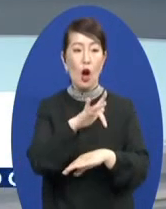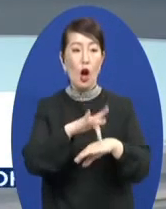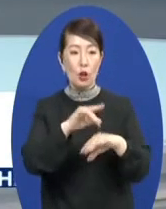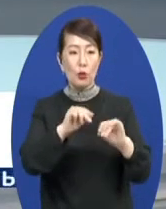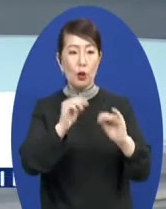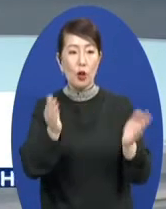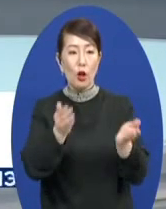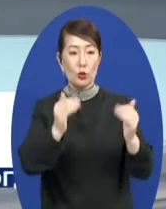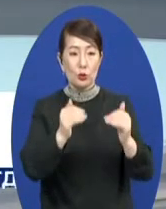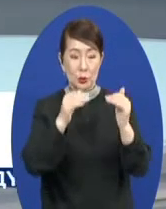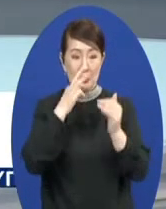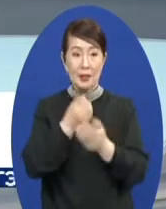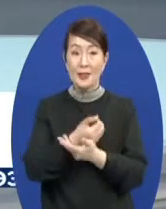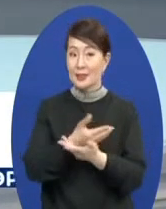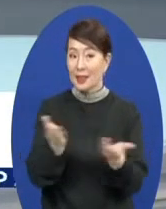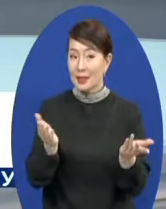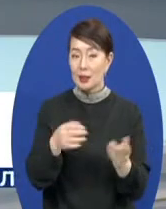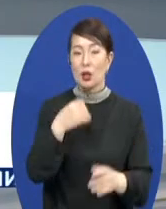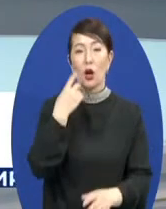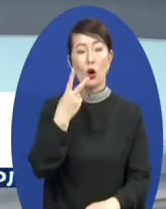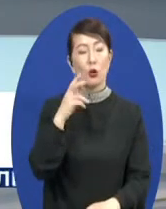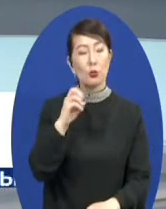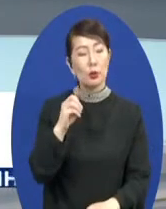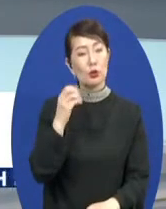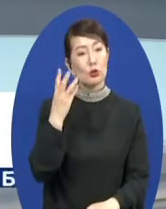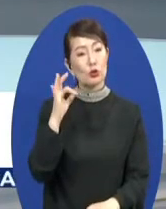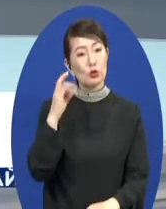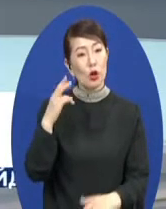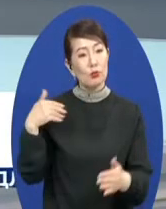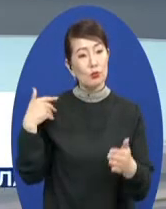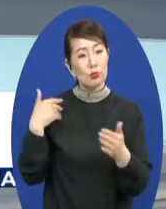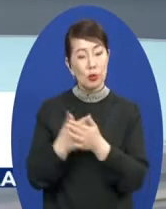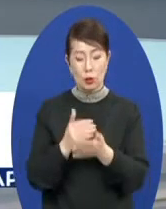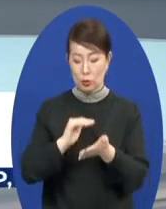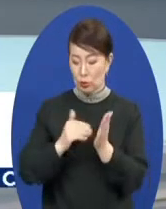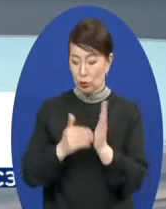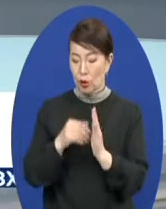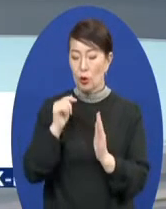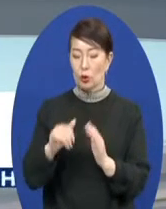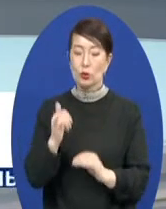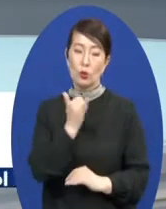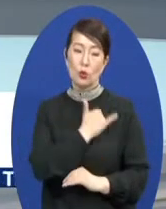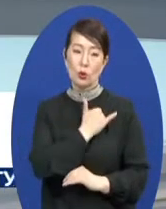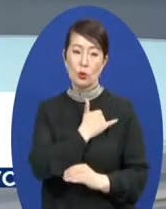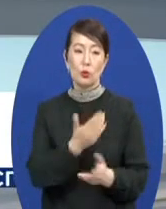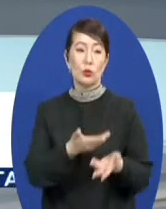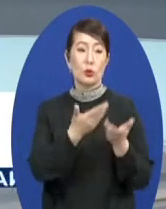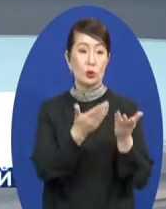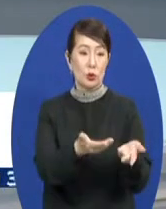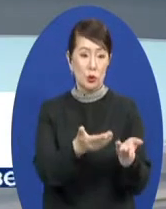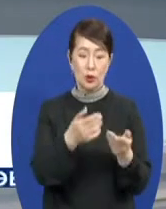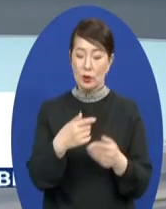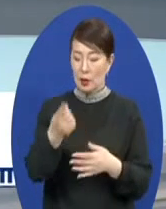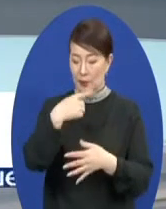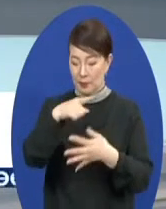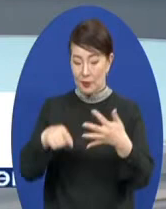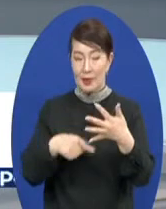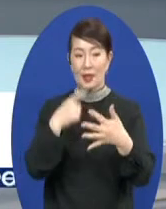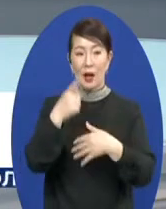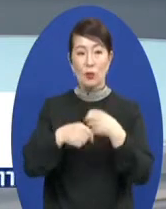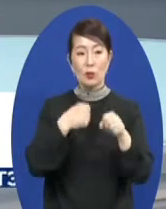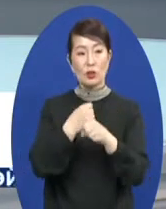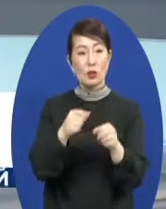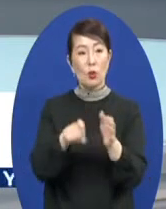Хамбогт хот болгон хөгжүүлэхээр болсноо мэдгдлээ. 2040 он хүртэл хэрэгжүүлэх ерөнхий төлөвлөгөөг өнөөдөр орон нутгийн удирдлагуудад хүлээлгэн өгч, эхний 5